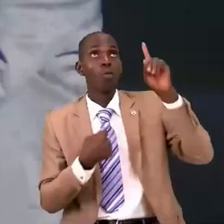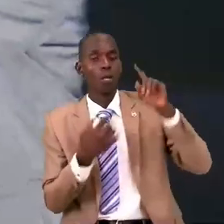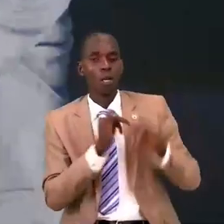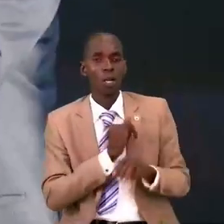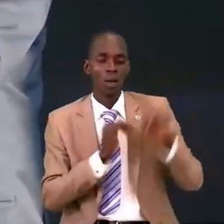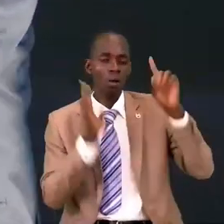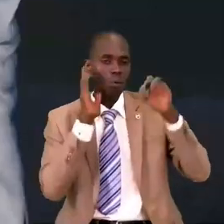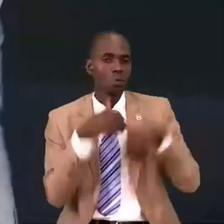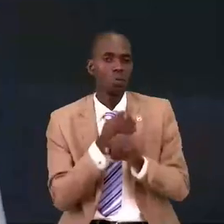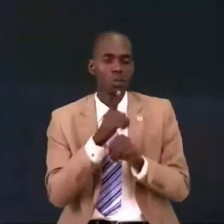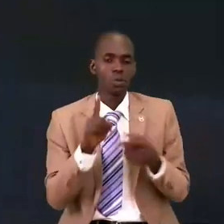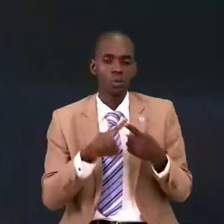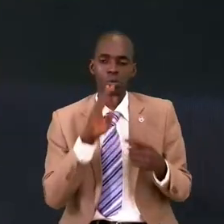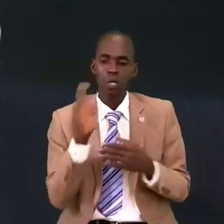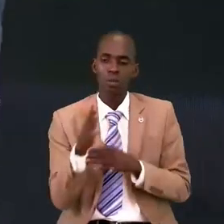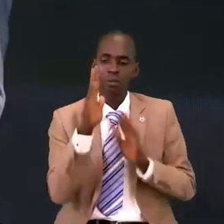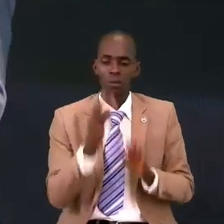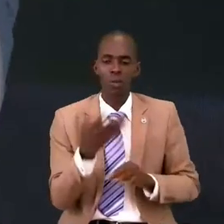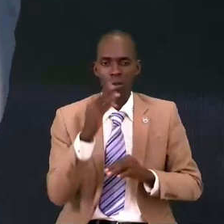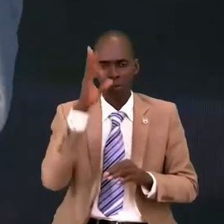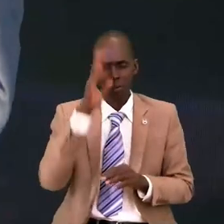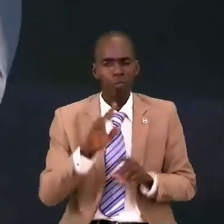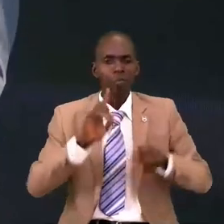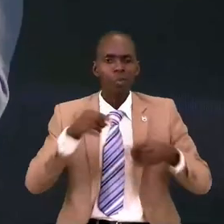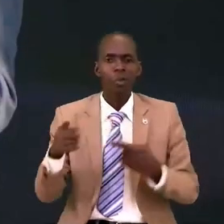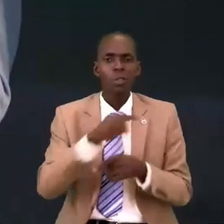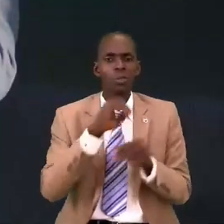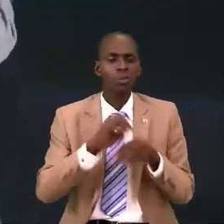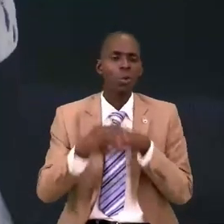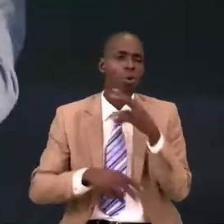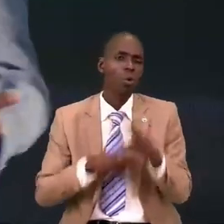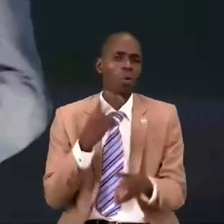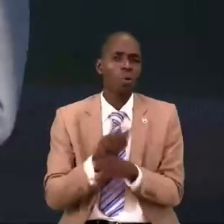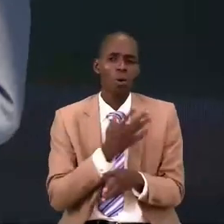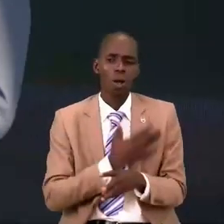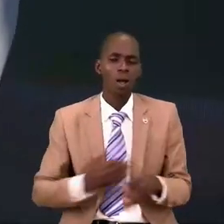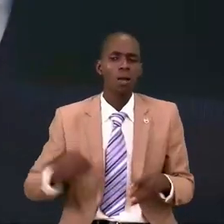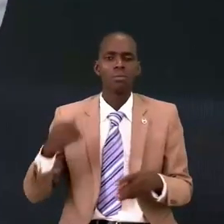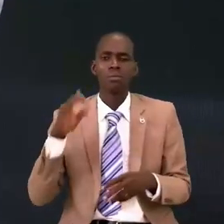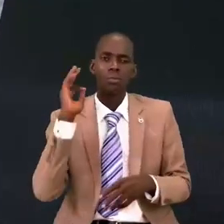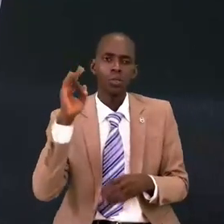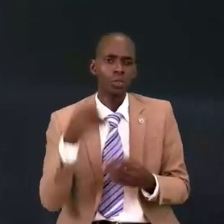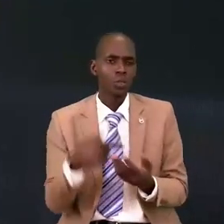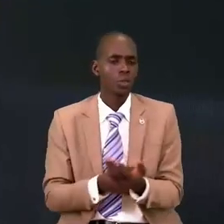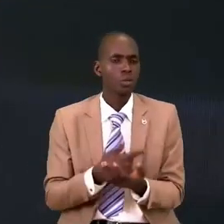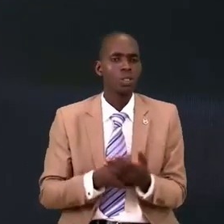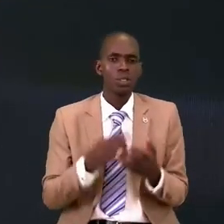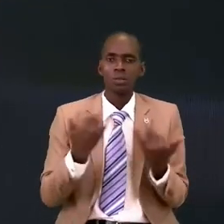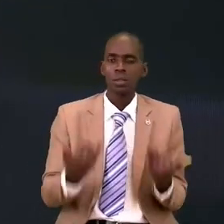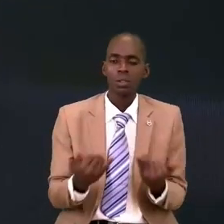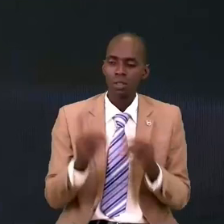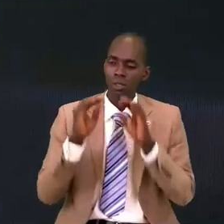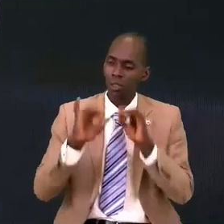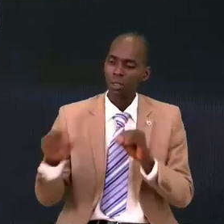création. Est-ce que nous n'avons pas une mission? Enseignez-leur à observer tout ce que je vous ai prescrit. Et voici,